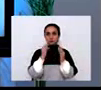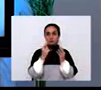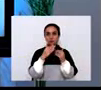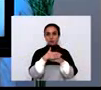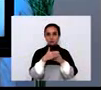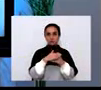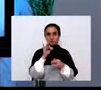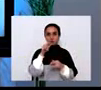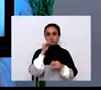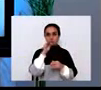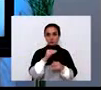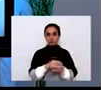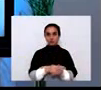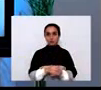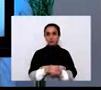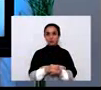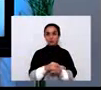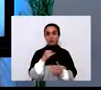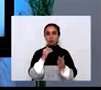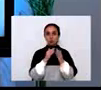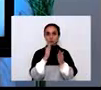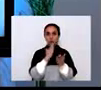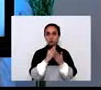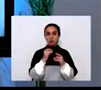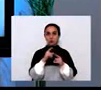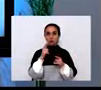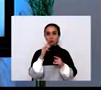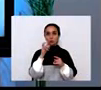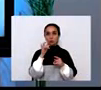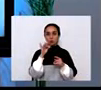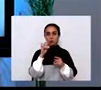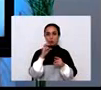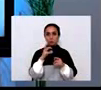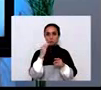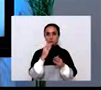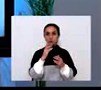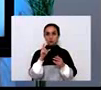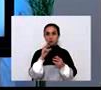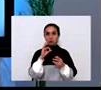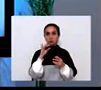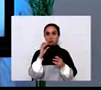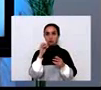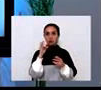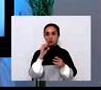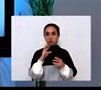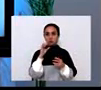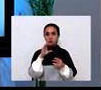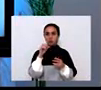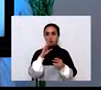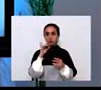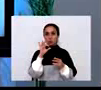Но мы ставим запятую. Дом стоял в глухом заброшенном саду. Он был завален удочками,